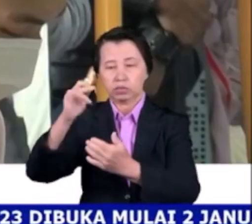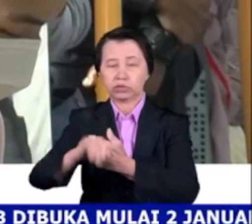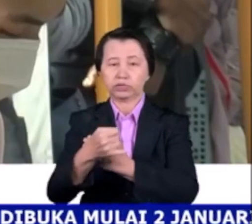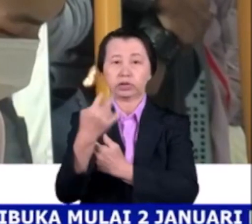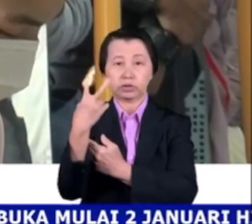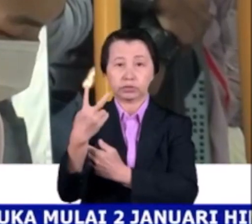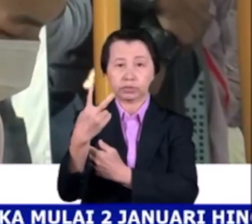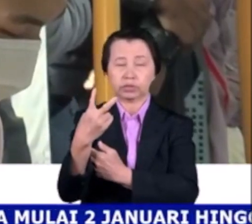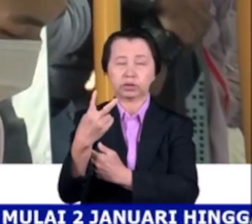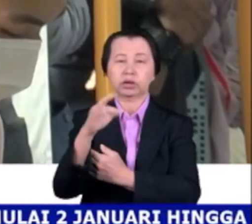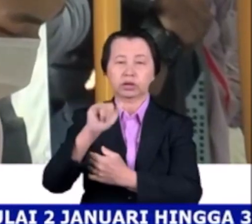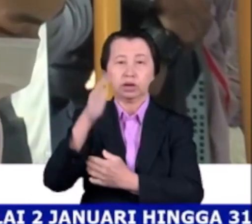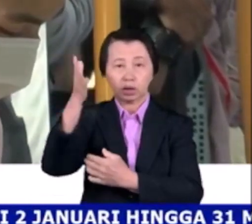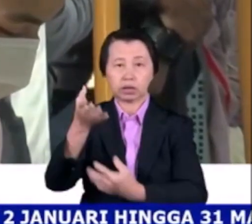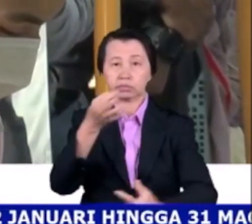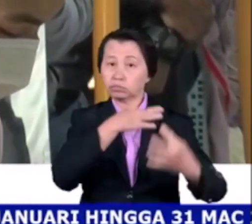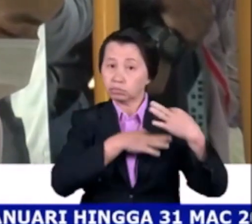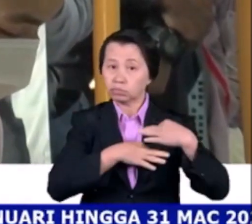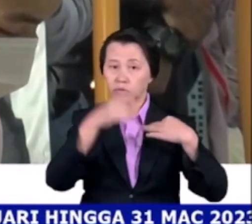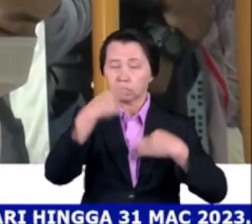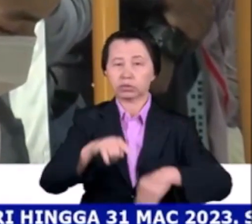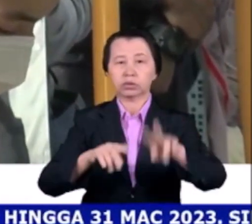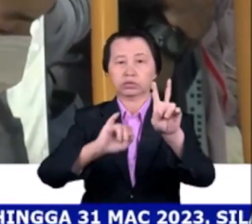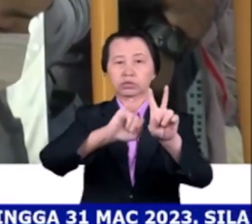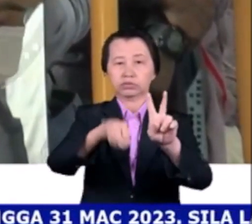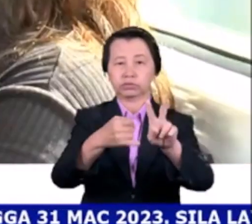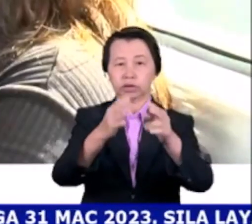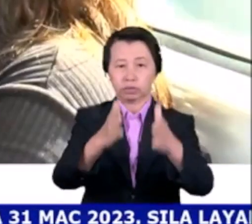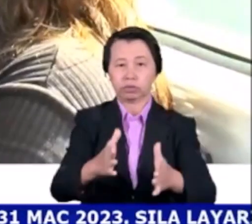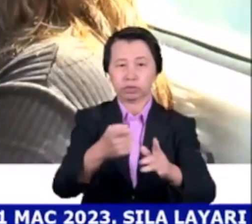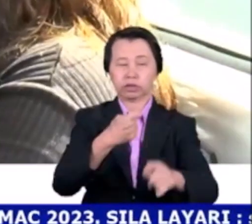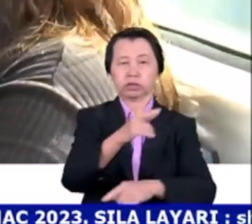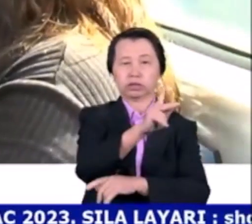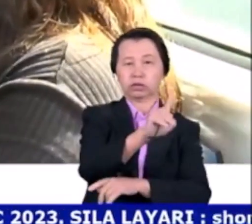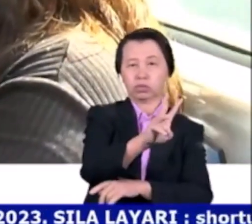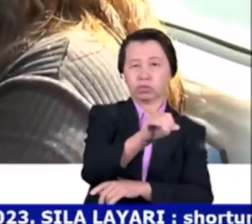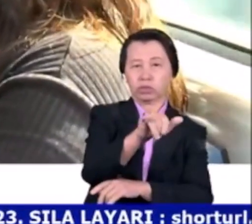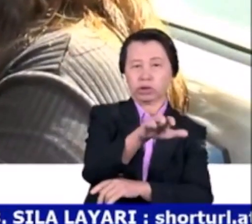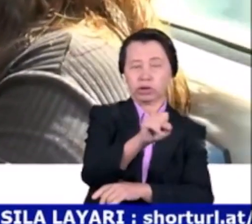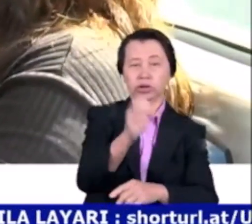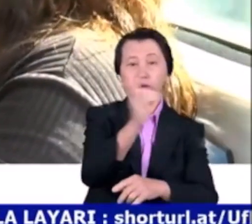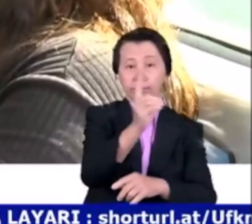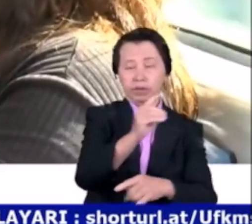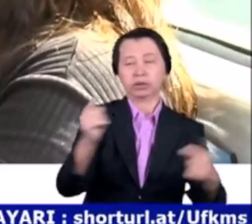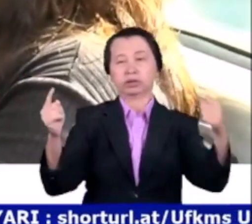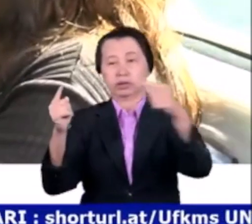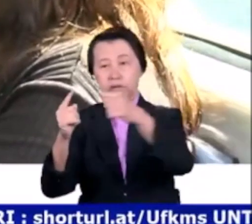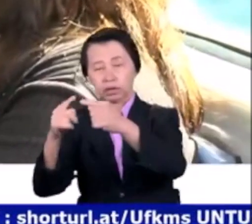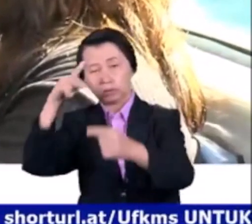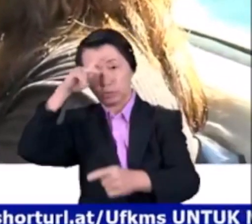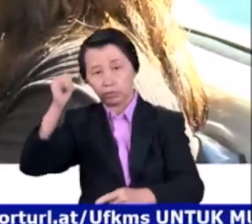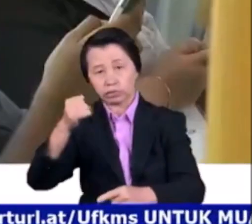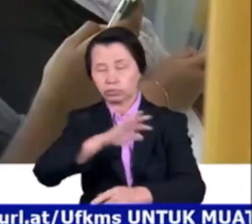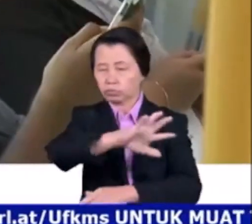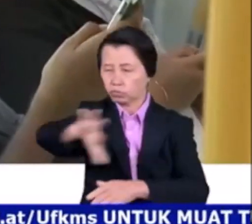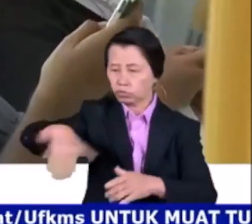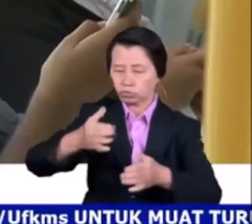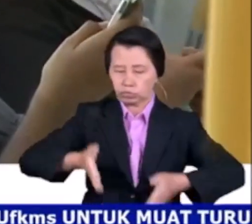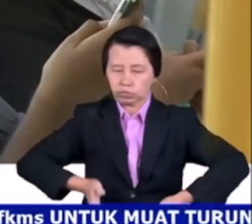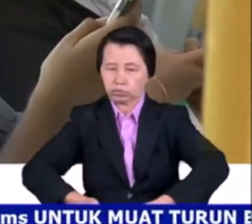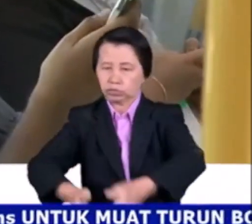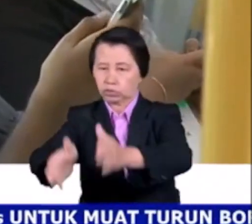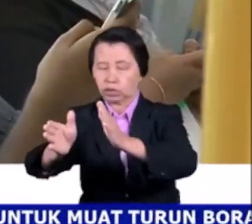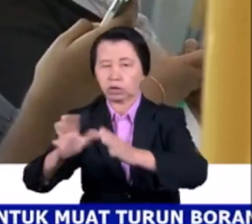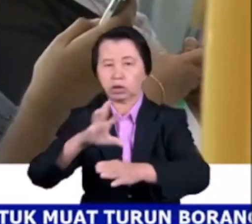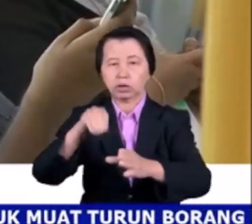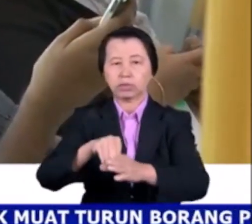MRT Lembah Kelang yang akan memberi manfaat kepada 2 juta pengguna dari Kuasa Damansara hingga ke Putrajaya. Keseluruhan laluan